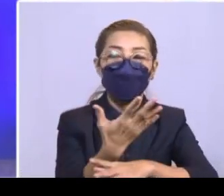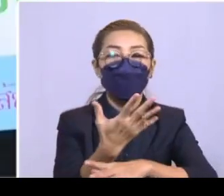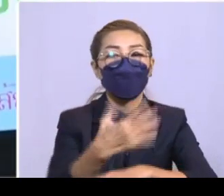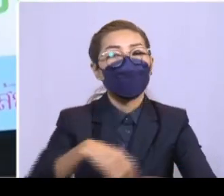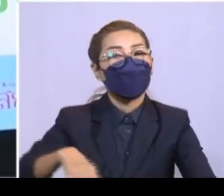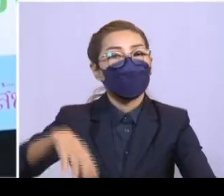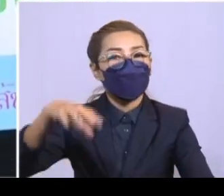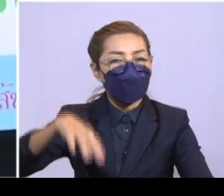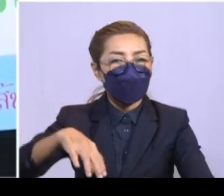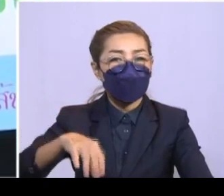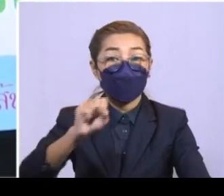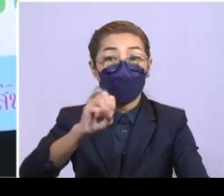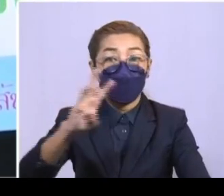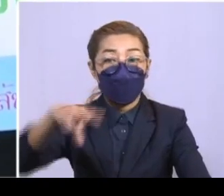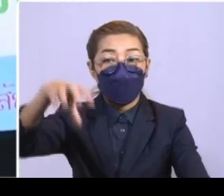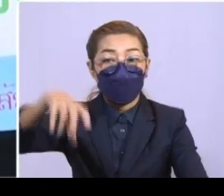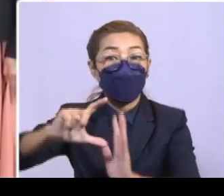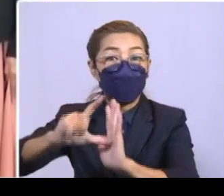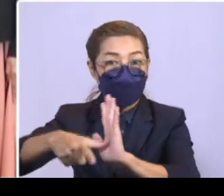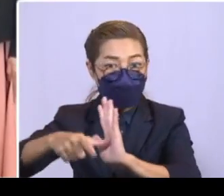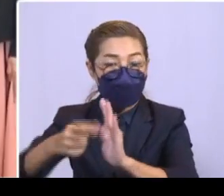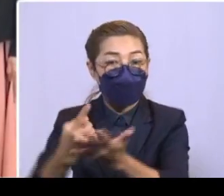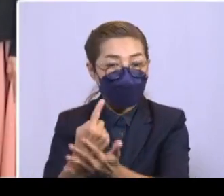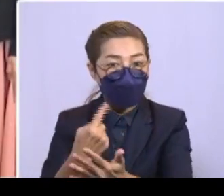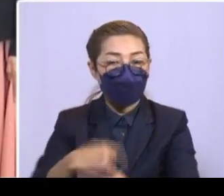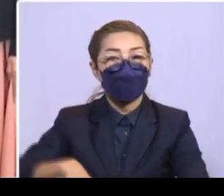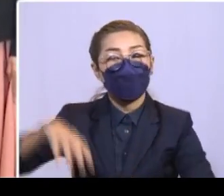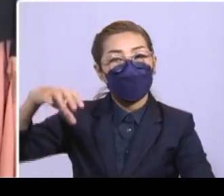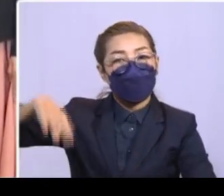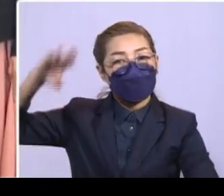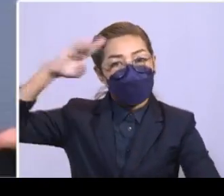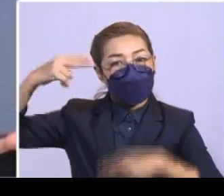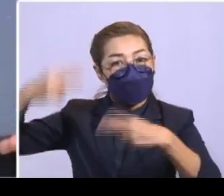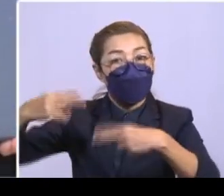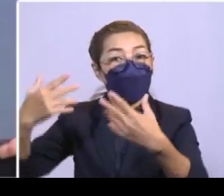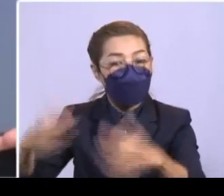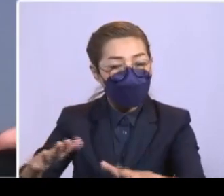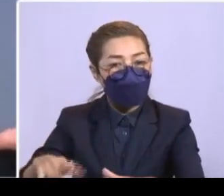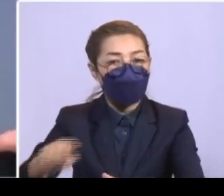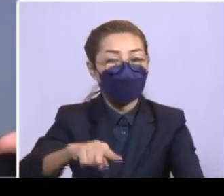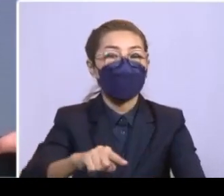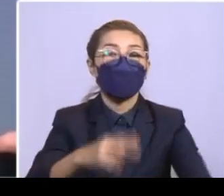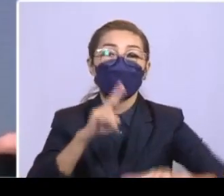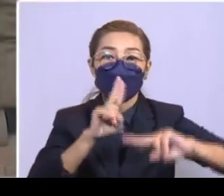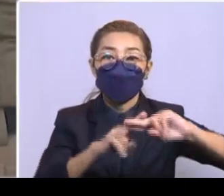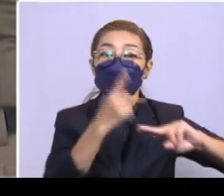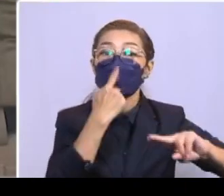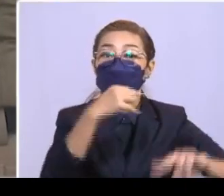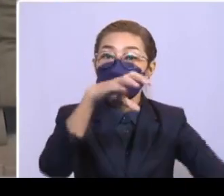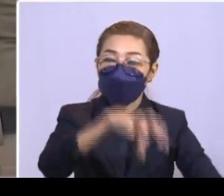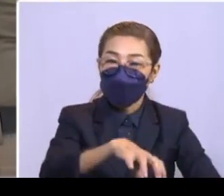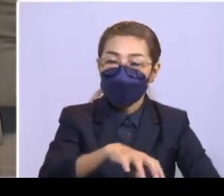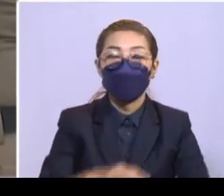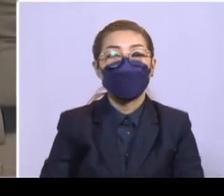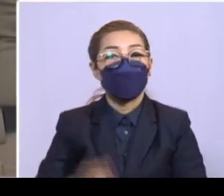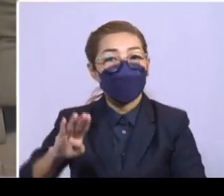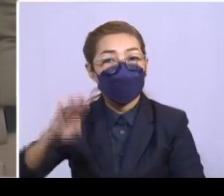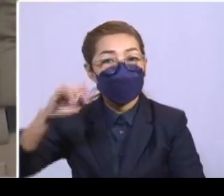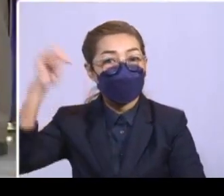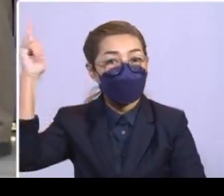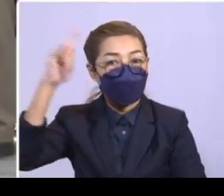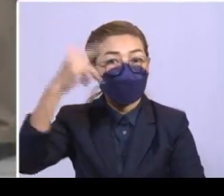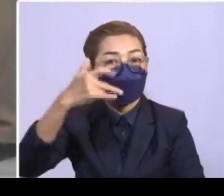สำนักงานเลขาธิการวุฒิสภาโครงการสงเคราะห์ทหารผ่านศึกสภากาชาดไทยบริษัทท่าอากาศยานไทยจำกัด